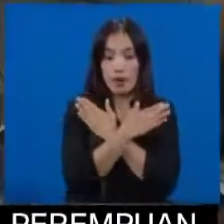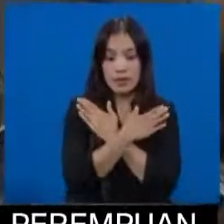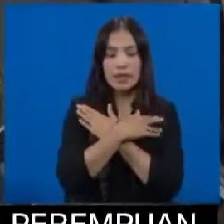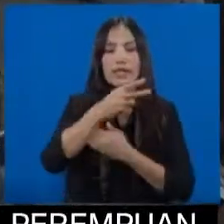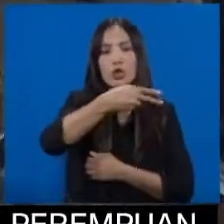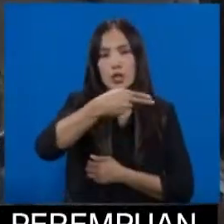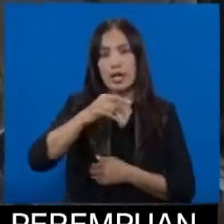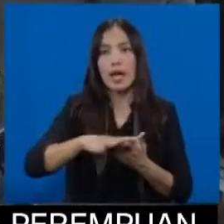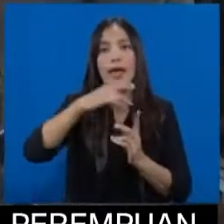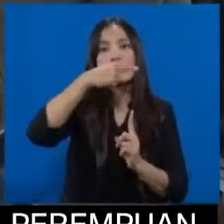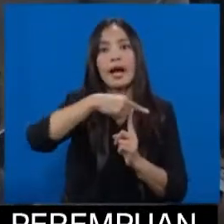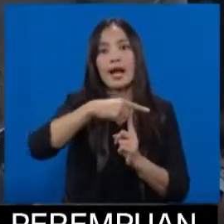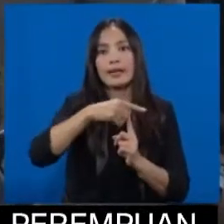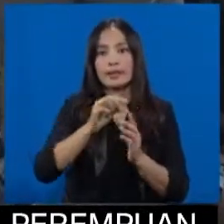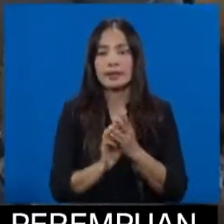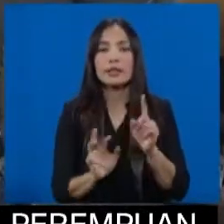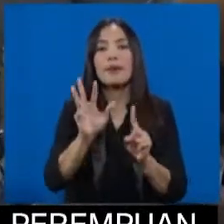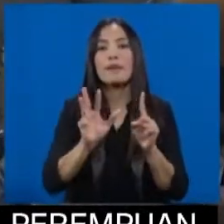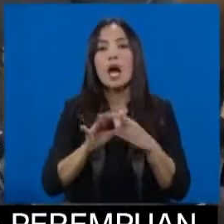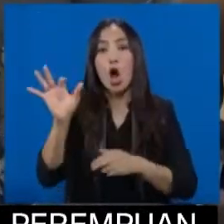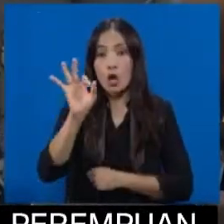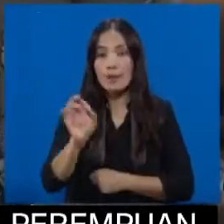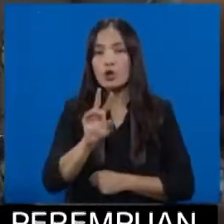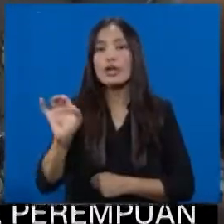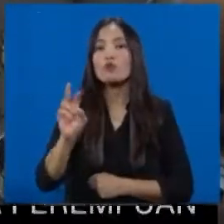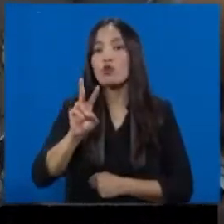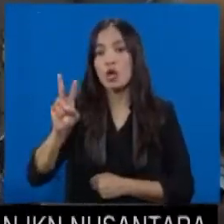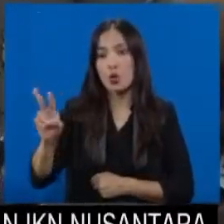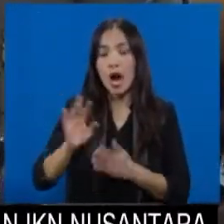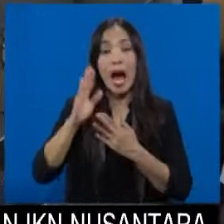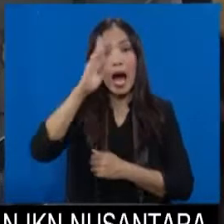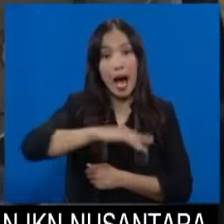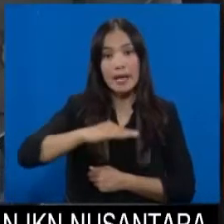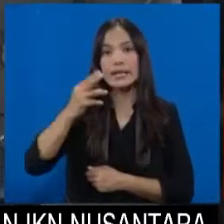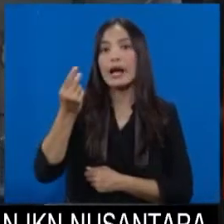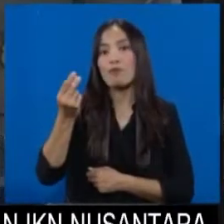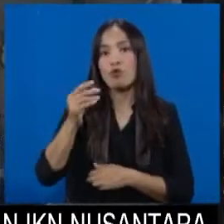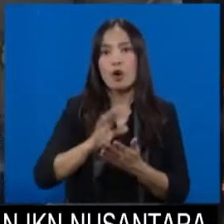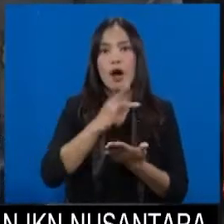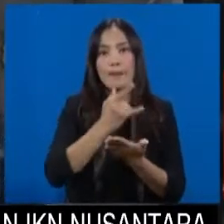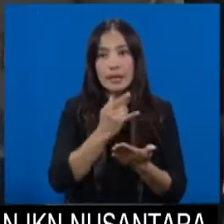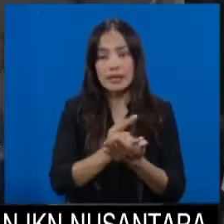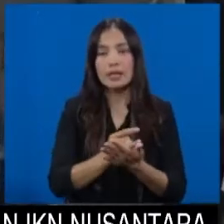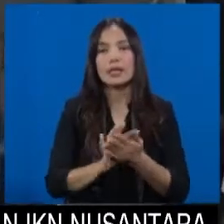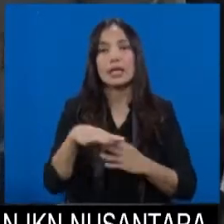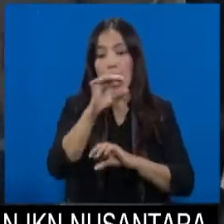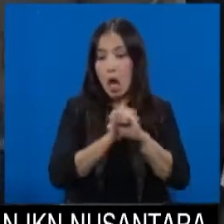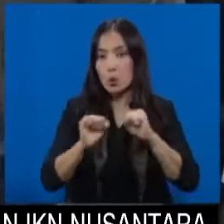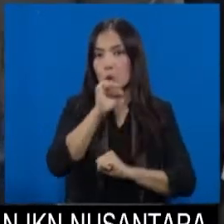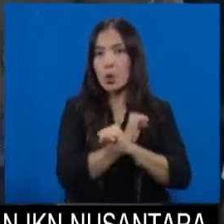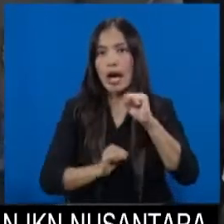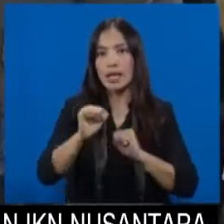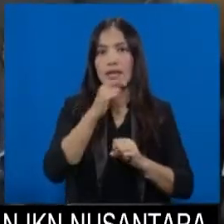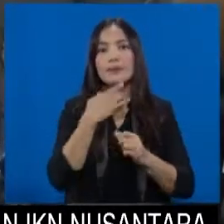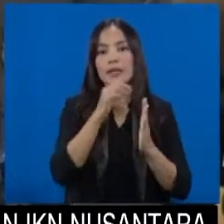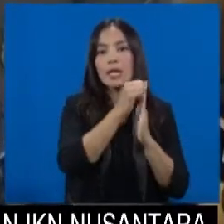Pada tanggal 19 Oktober 2022, yaitu hari Rabu, akan dilaksanakan rekonstruksi